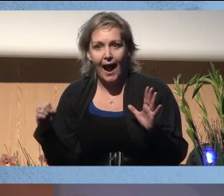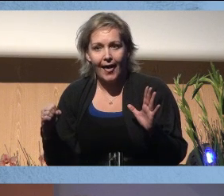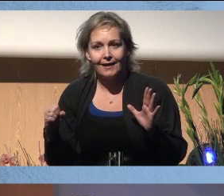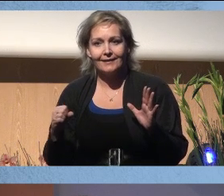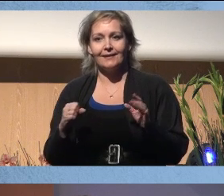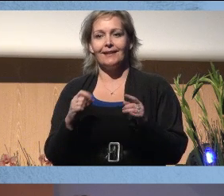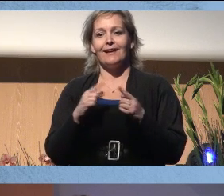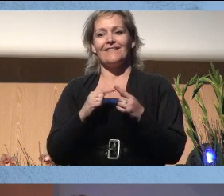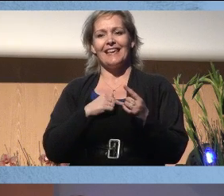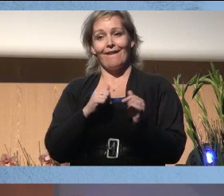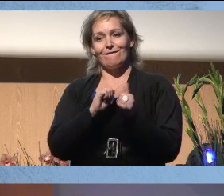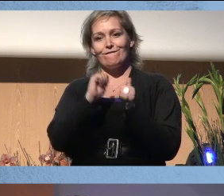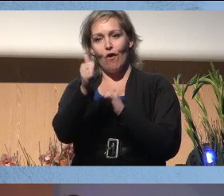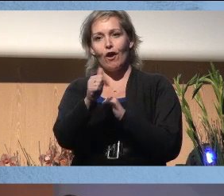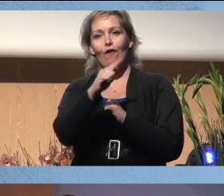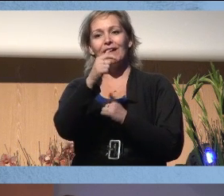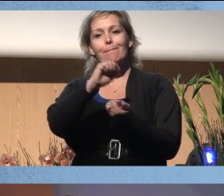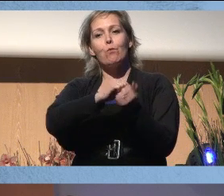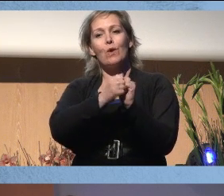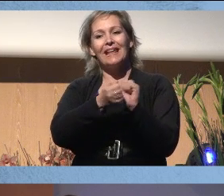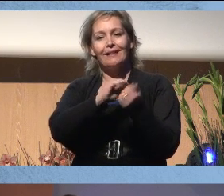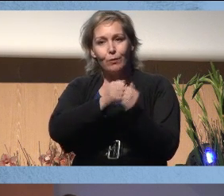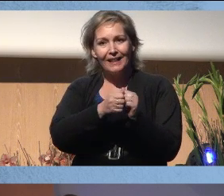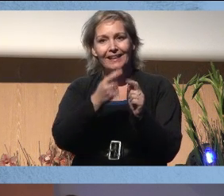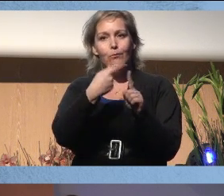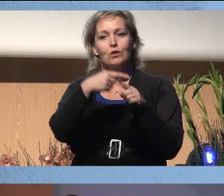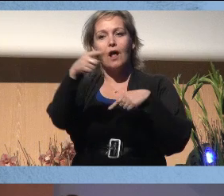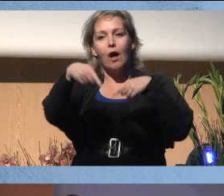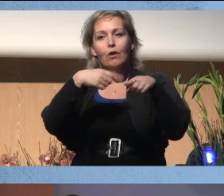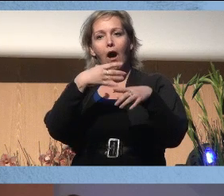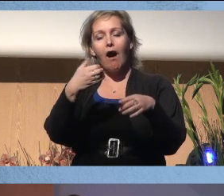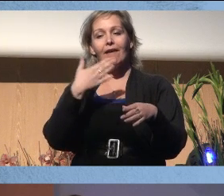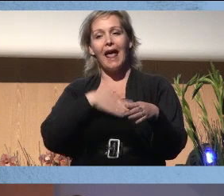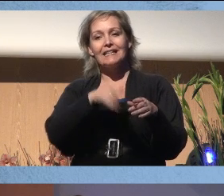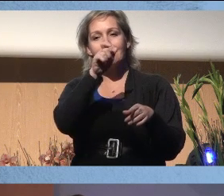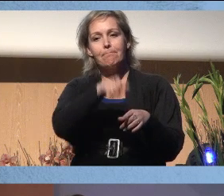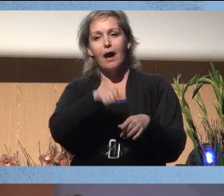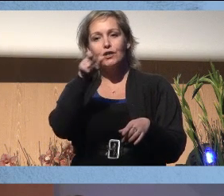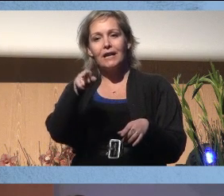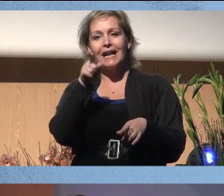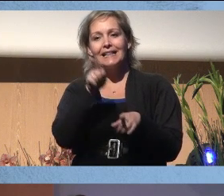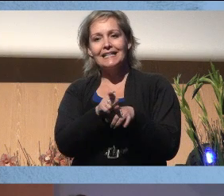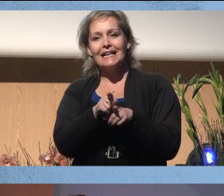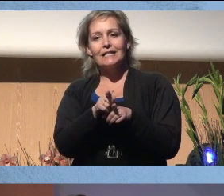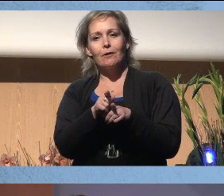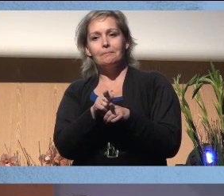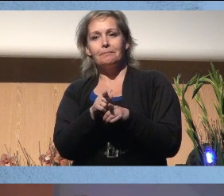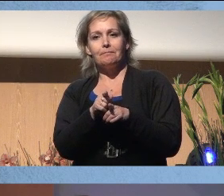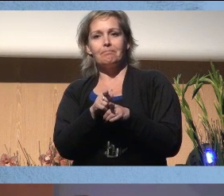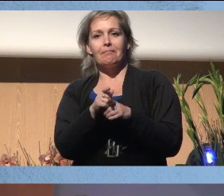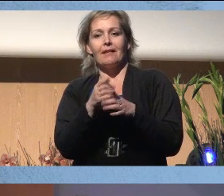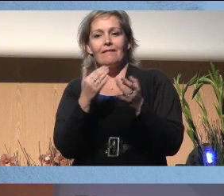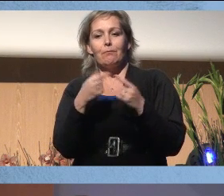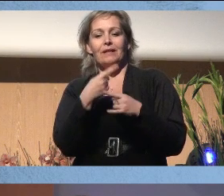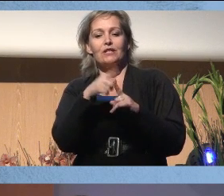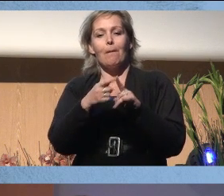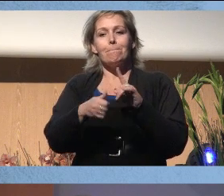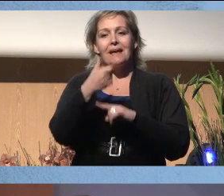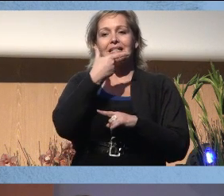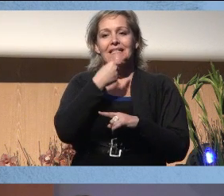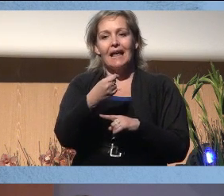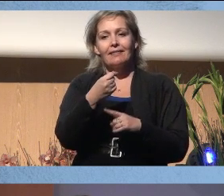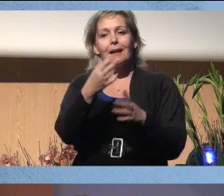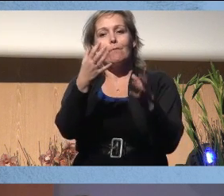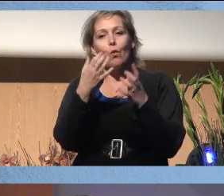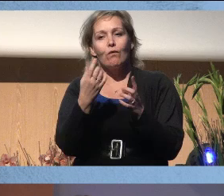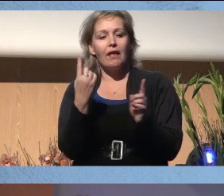De ligger så langt foran fordi politikere, administrasjon og helsepersonell tidlig venter seg til dem som best kjenner